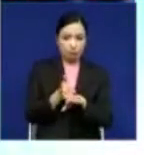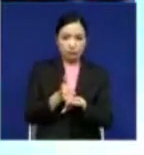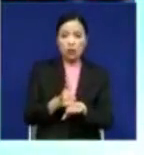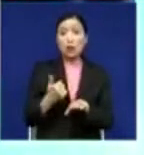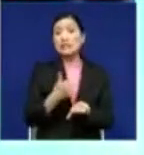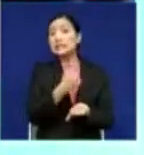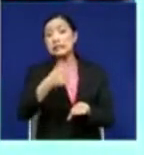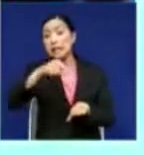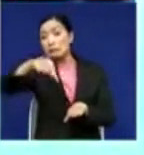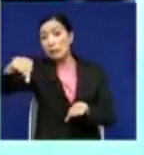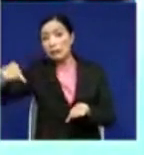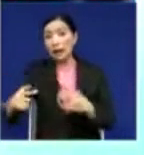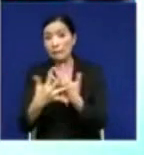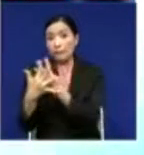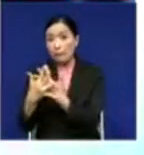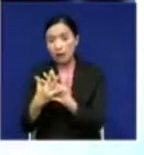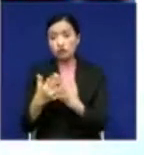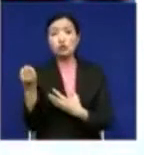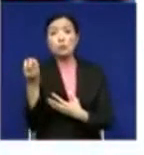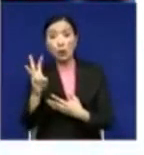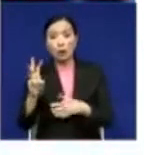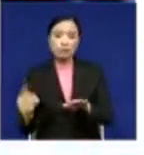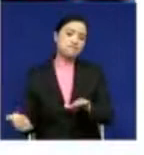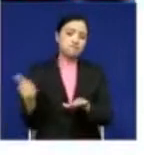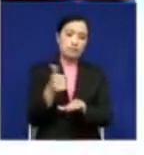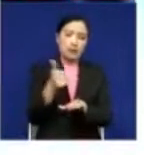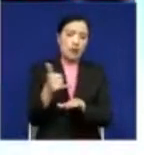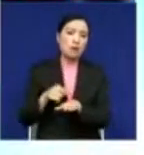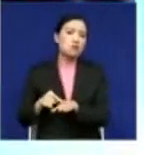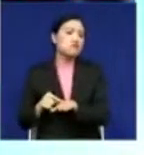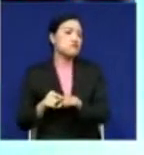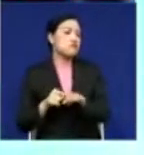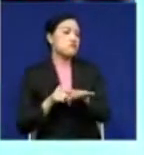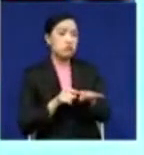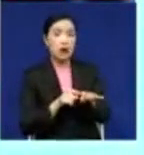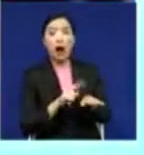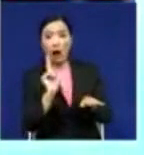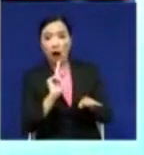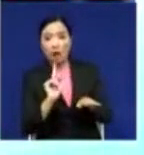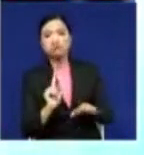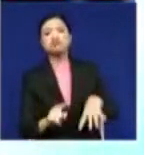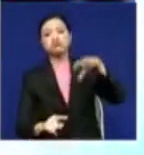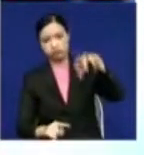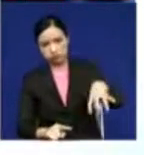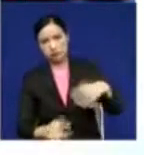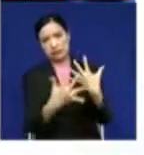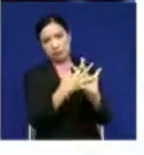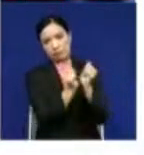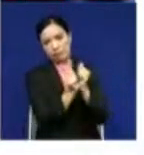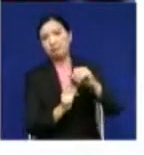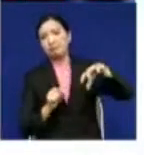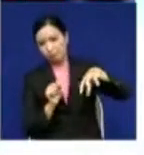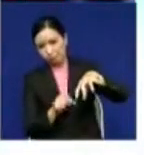รายอื่นรวม16คนนะครับไปที่ทัณฑสถานนะครับซึ่งไปอยู่